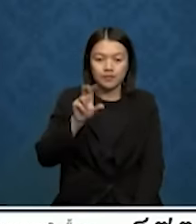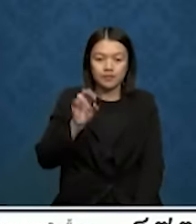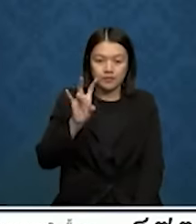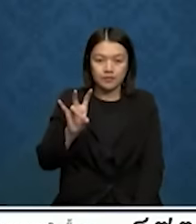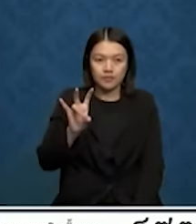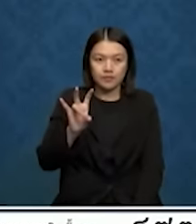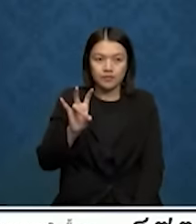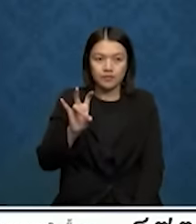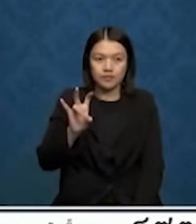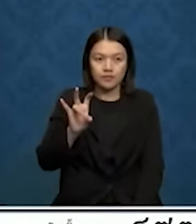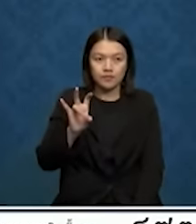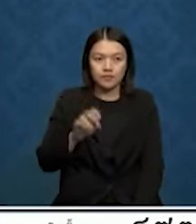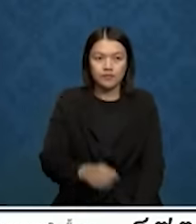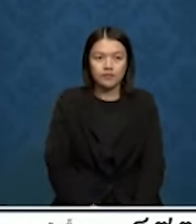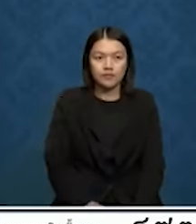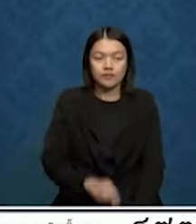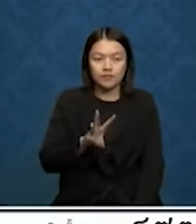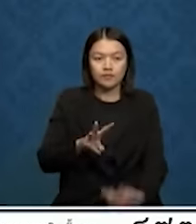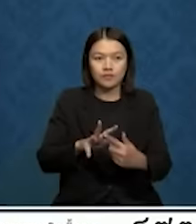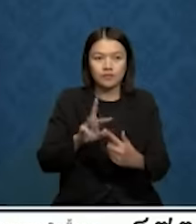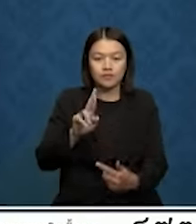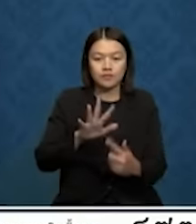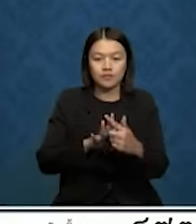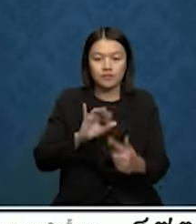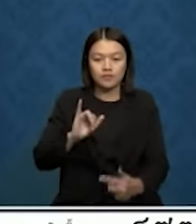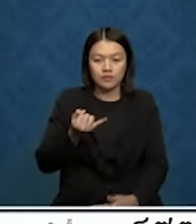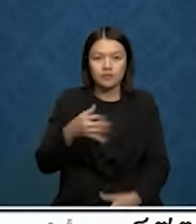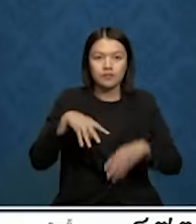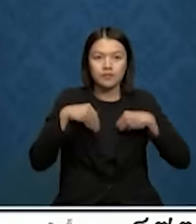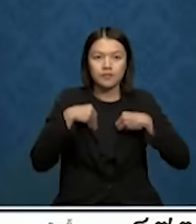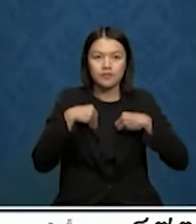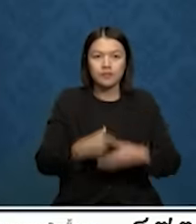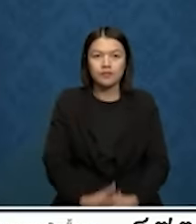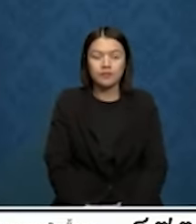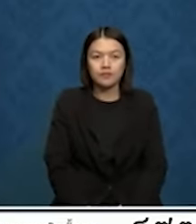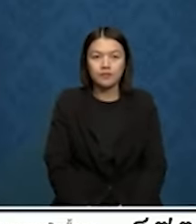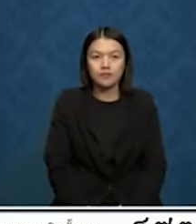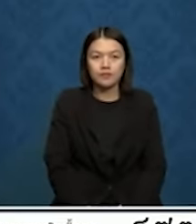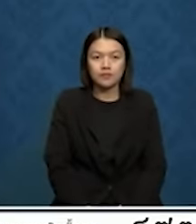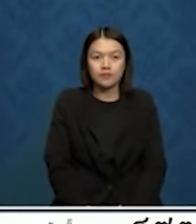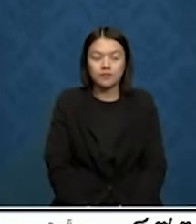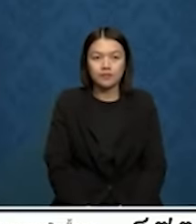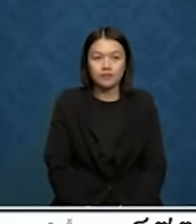337นายวารุษสิริวัตร เห็นชอบครับ